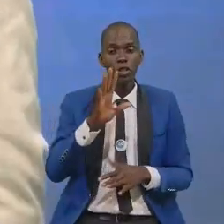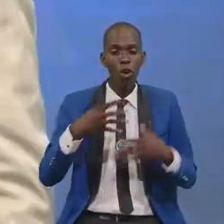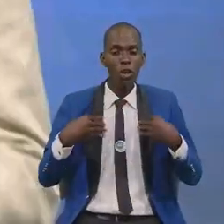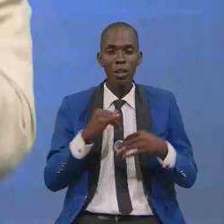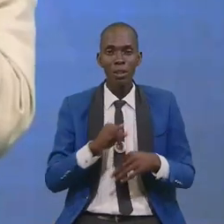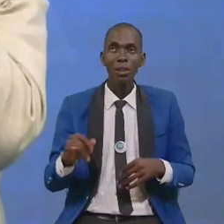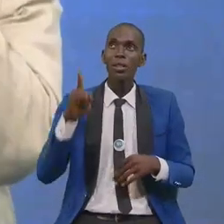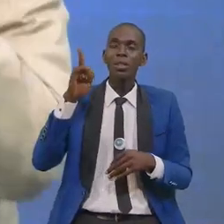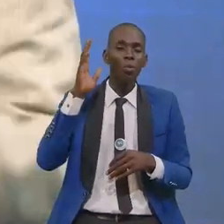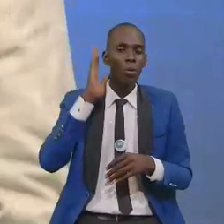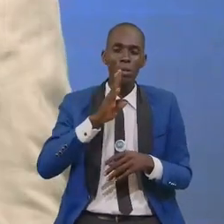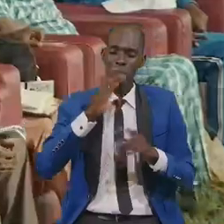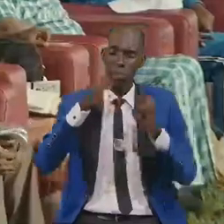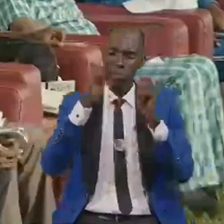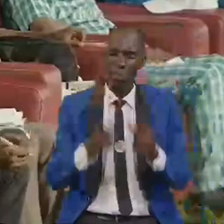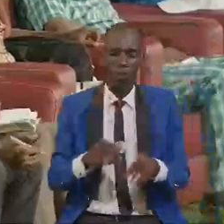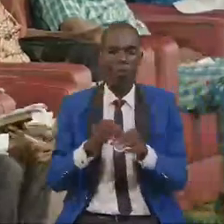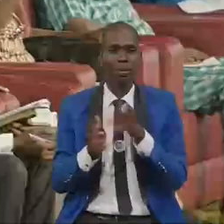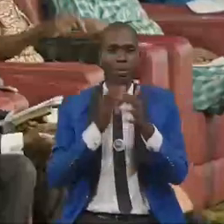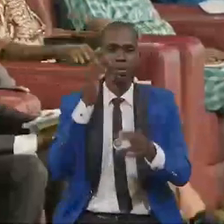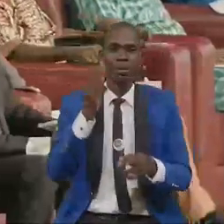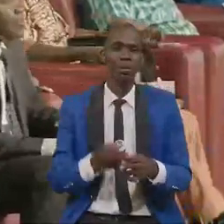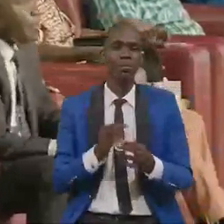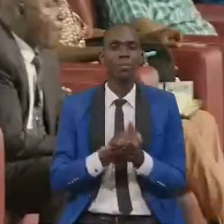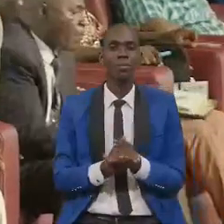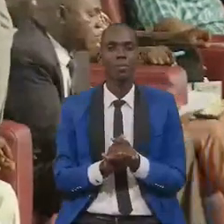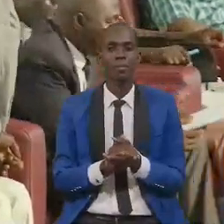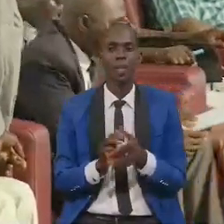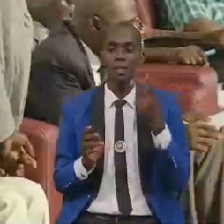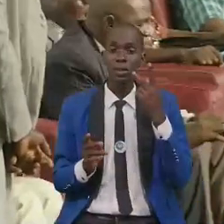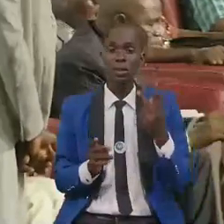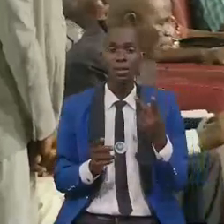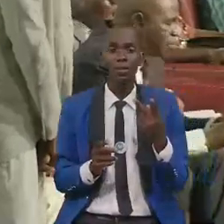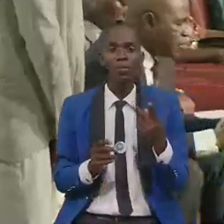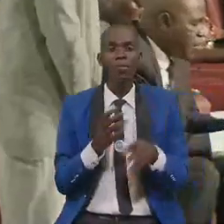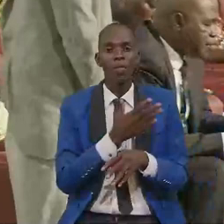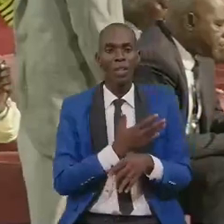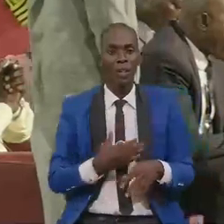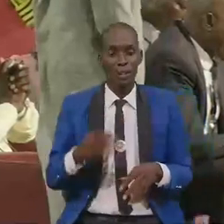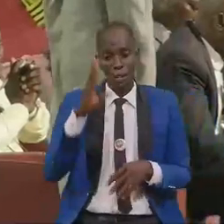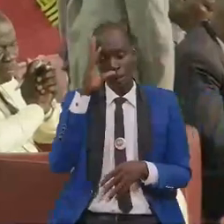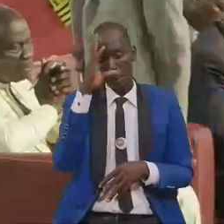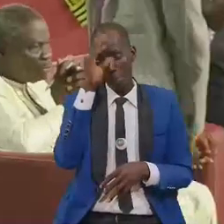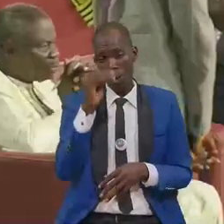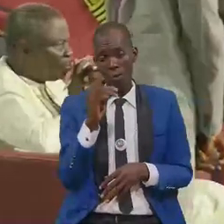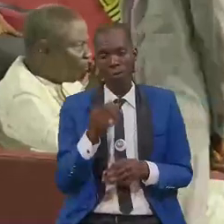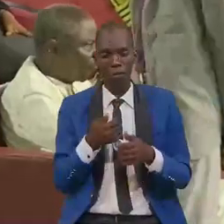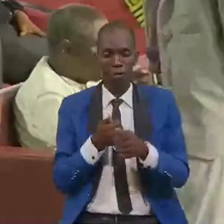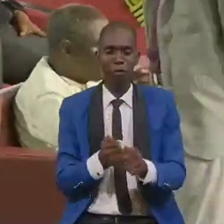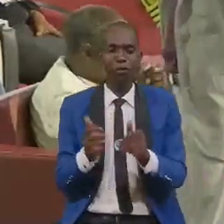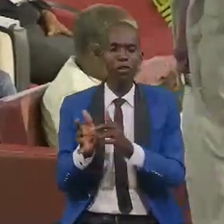immédiate au nom de Jésus mais voyez ceci et il suivit Jésus dans le chemin